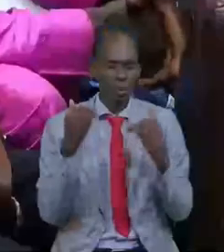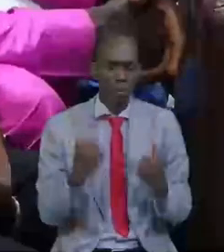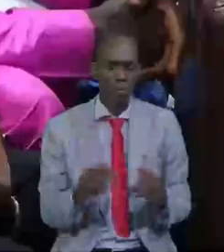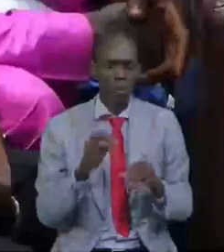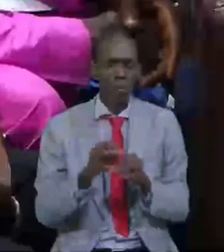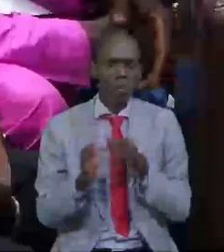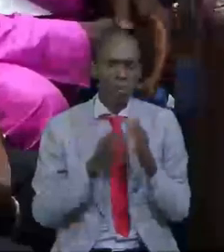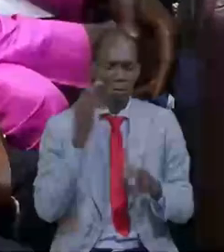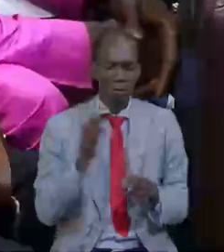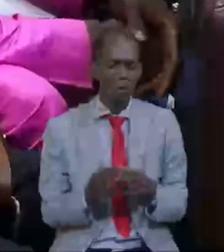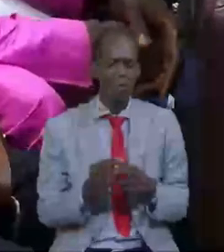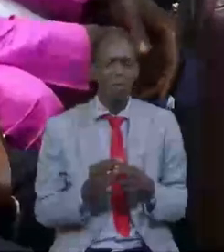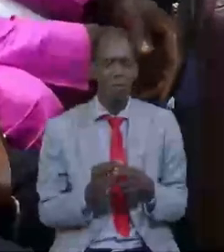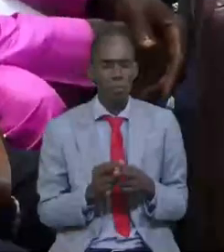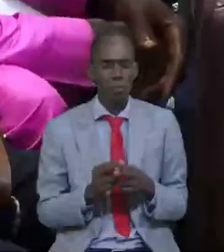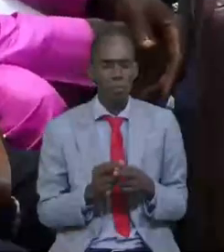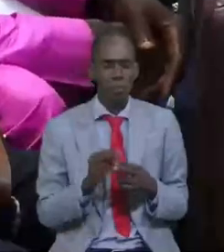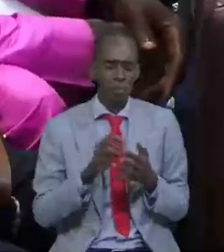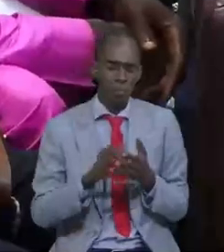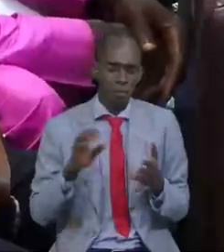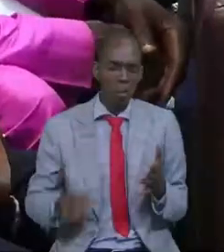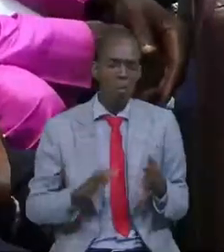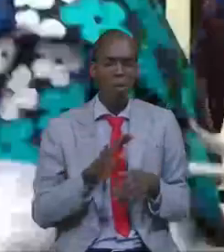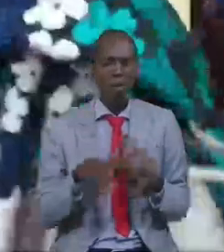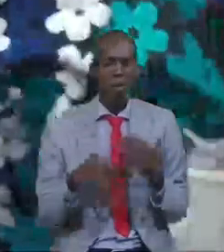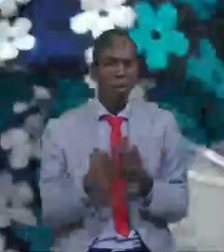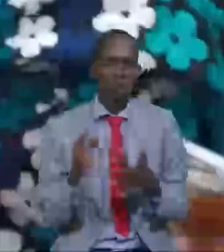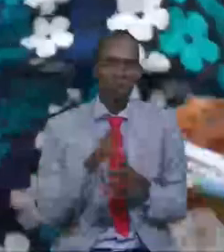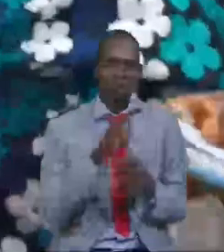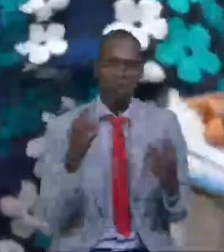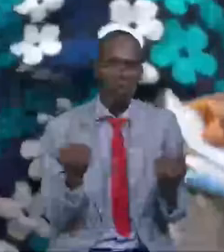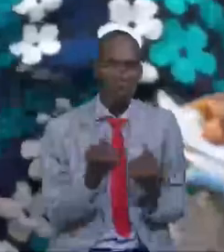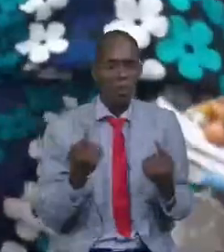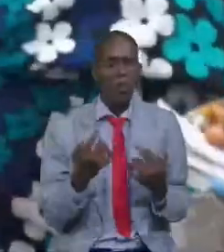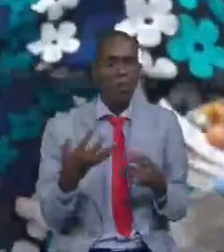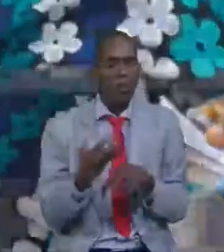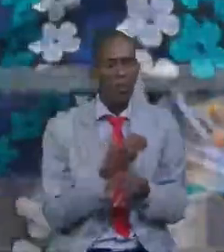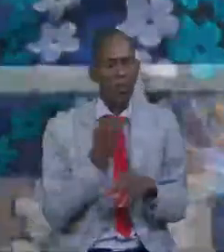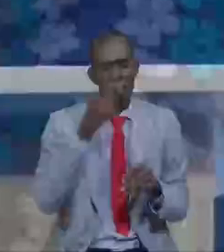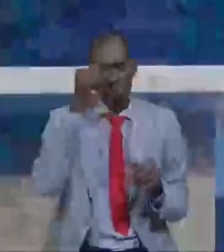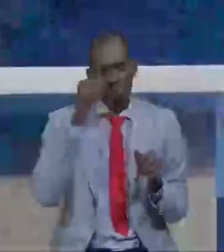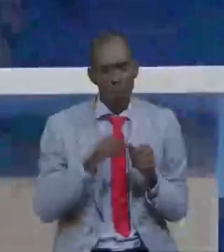Jésus. Efface tous leurs péchés. Ôte le souvenir de leurs péchés